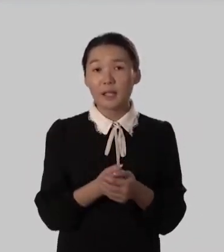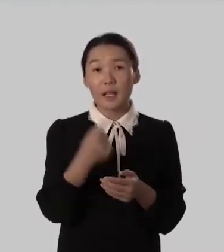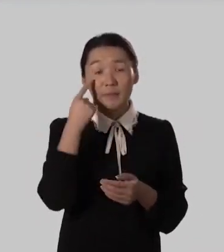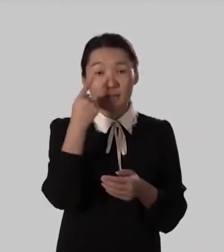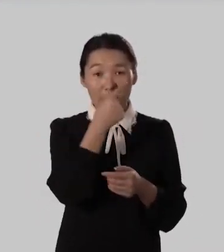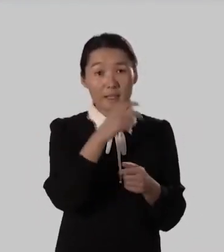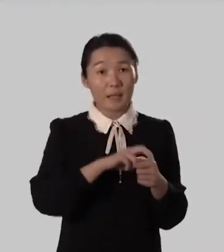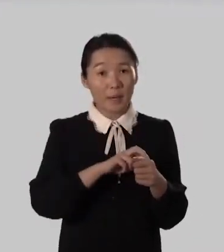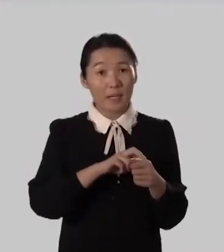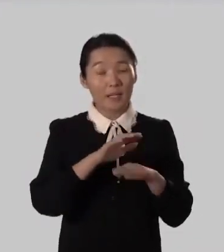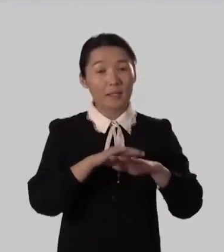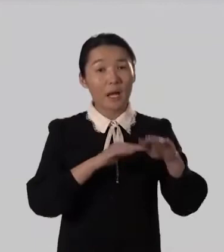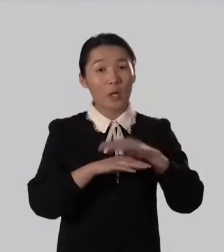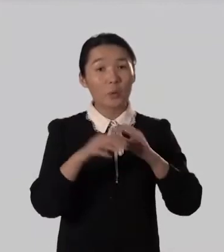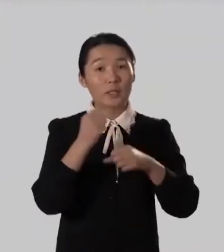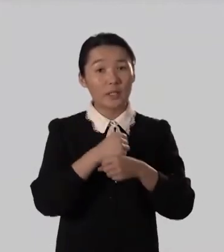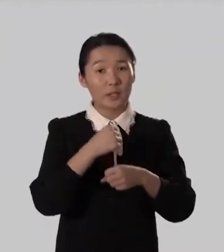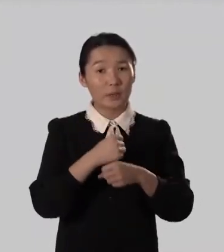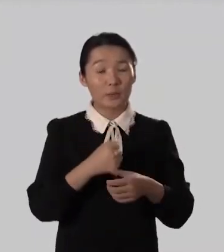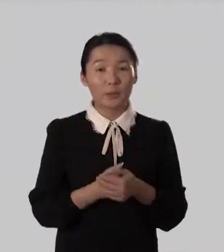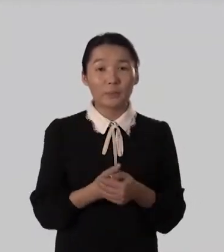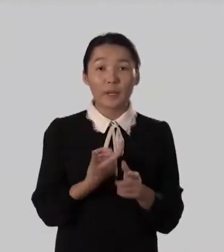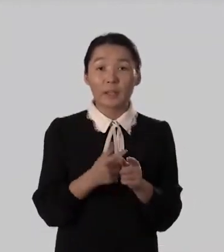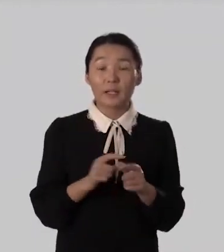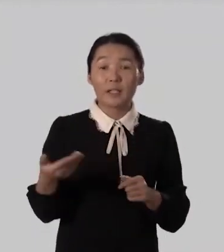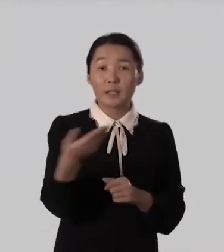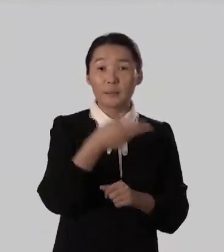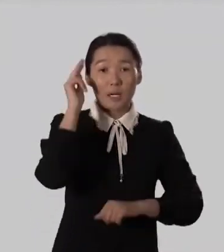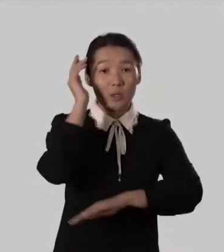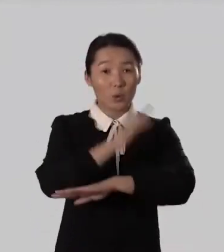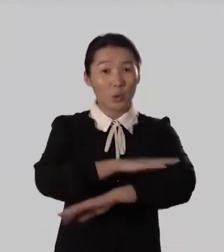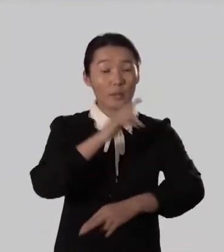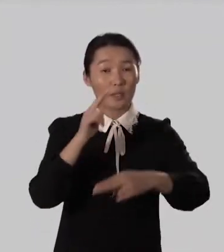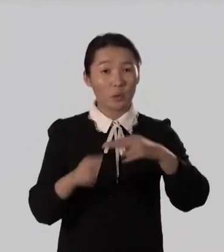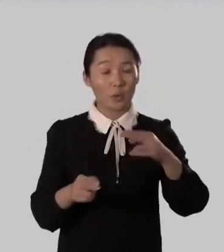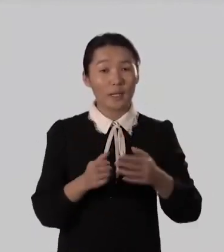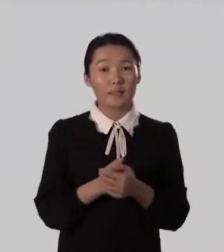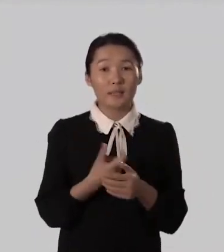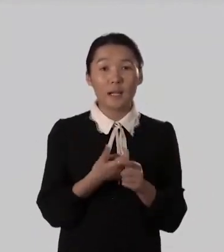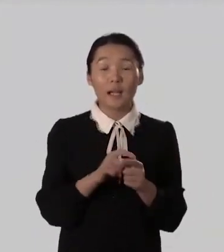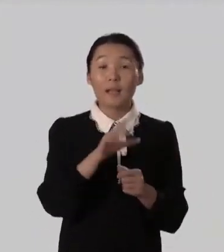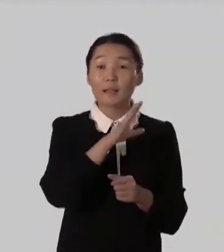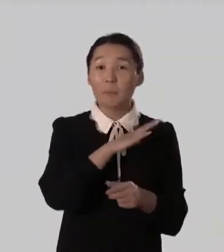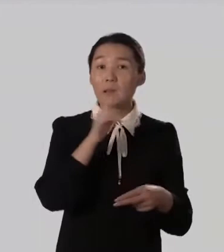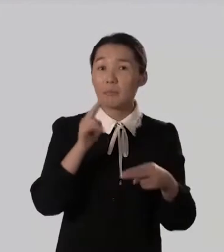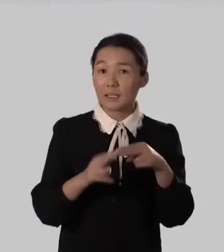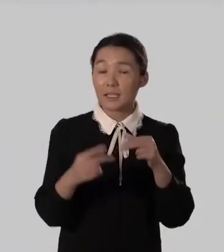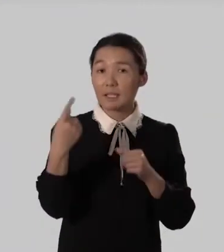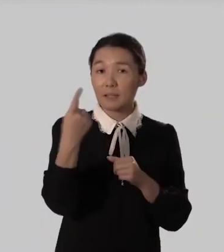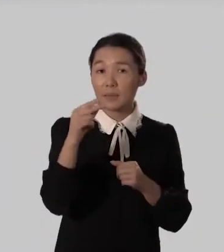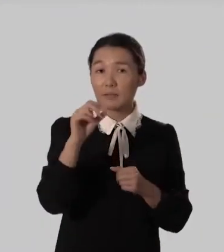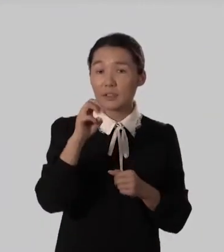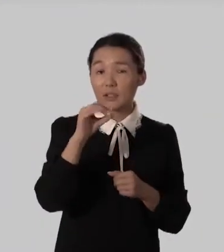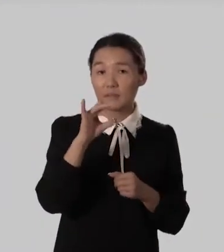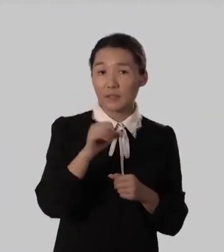ведь глаза боятся а руки делают на этом наш урок подошёл к концу кстати это был последний